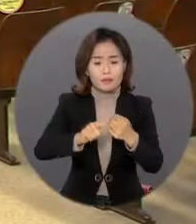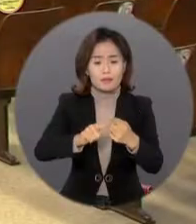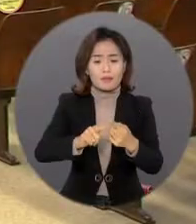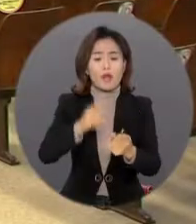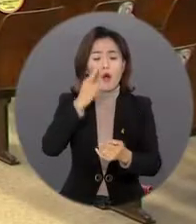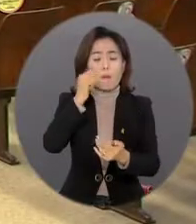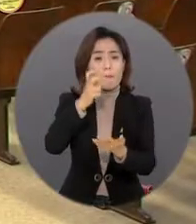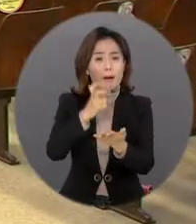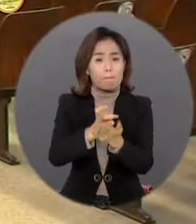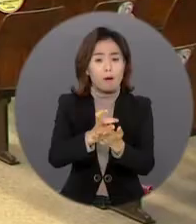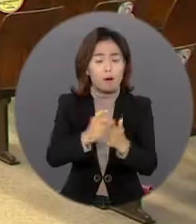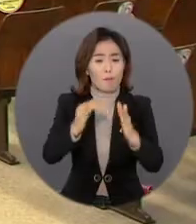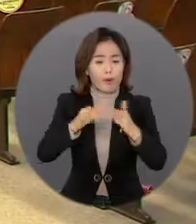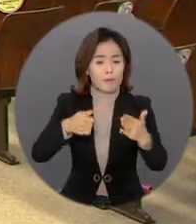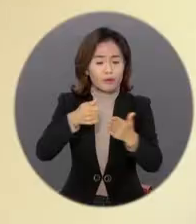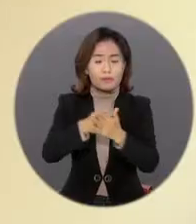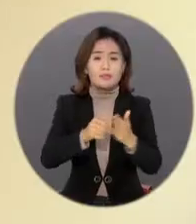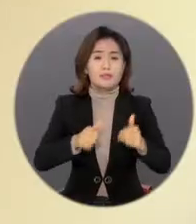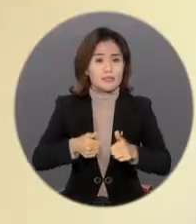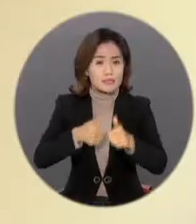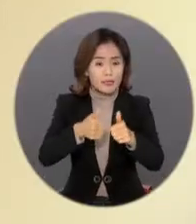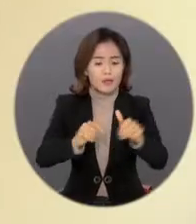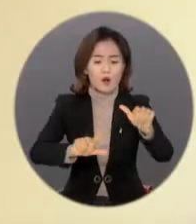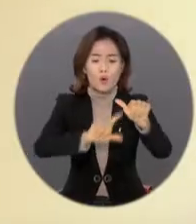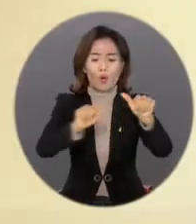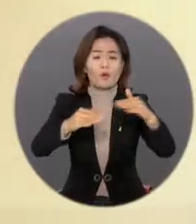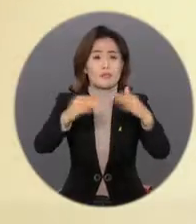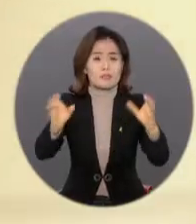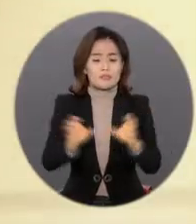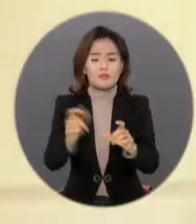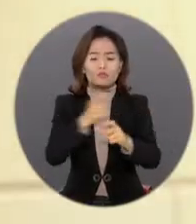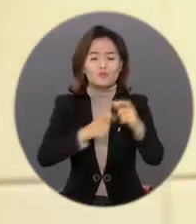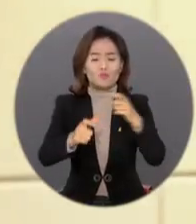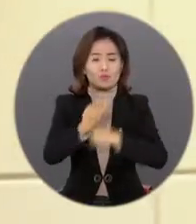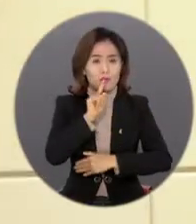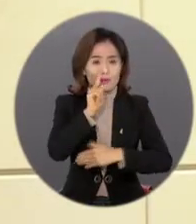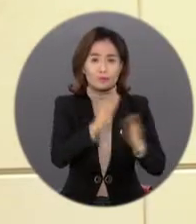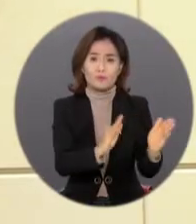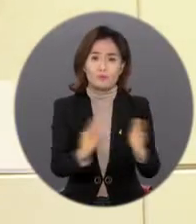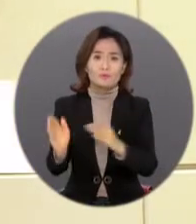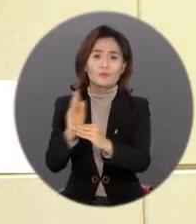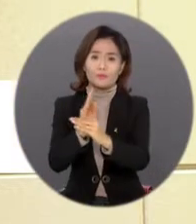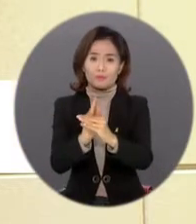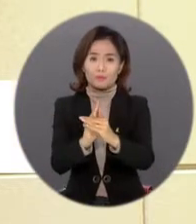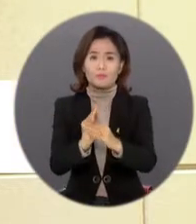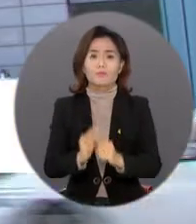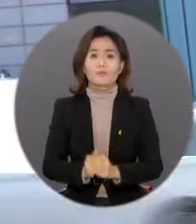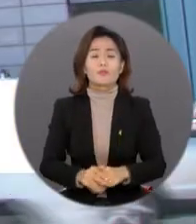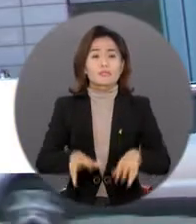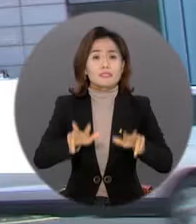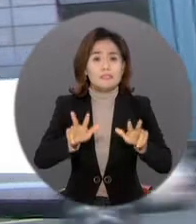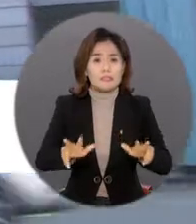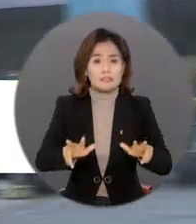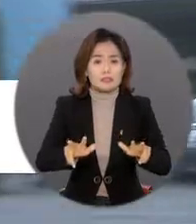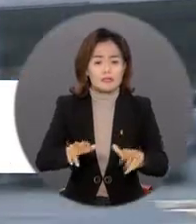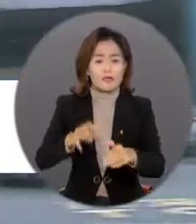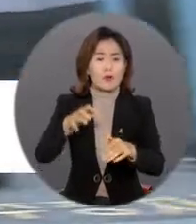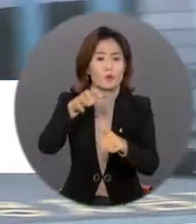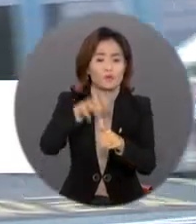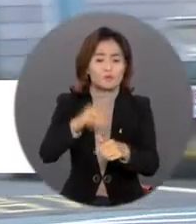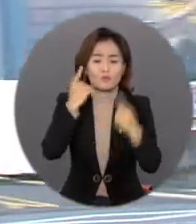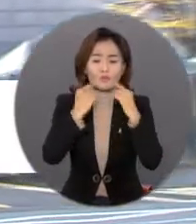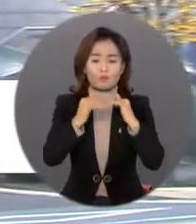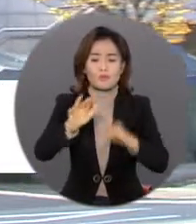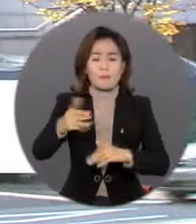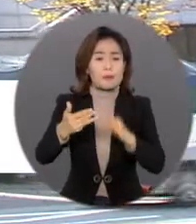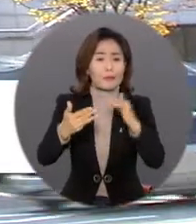헌재 결정과 법원 판결에 따라 5월 단체들은 추가 소송을 준비하고 있습니다. 현재까지 구속 부상자외